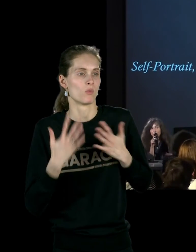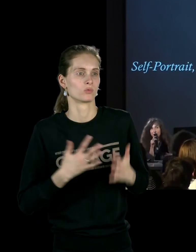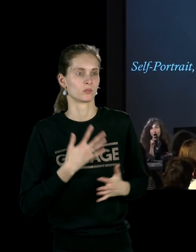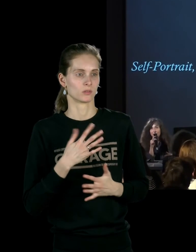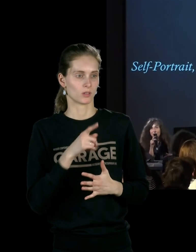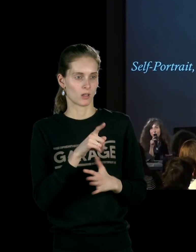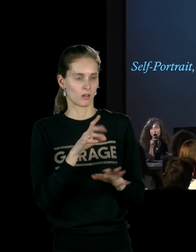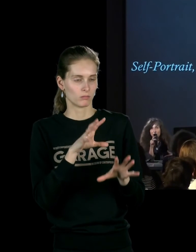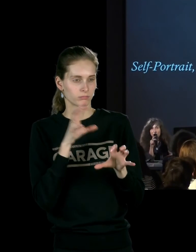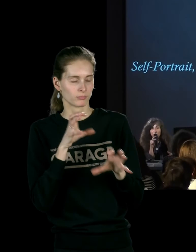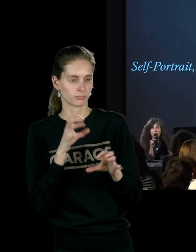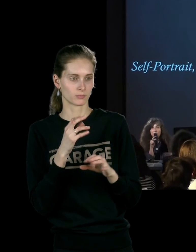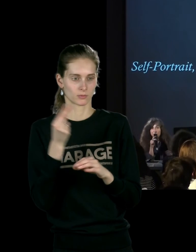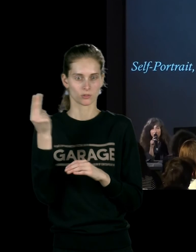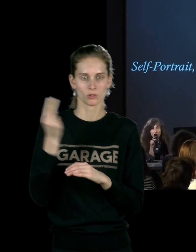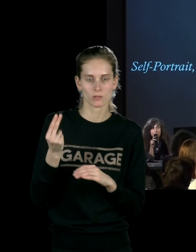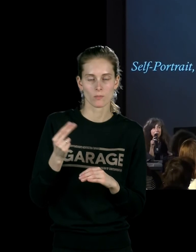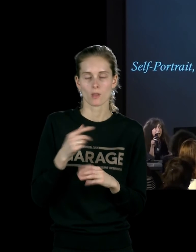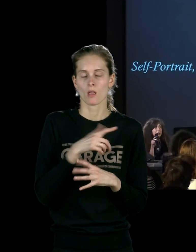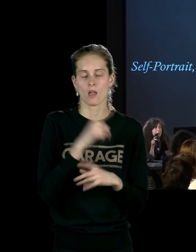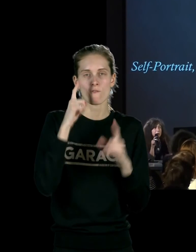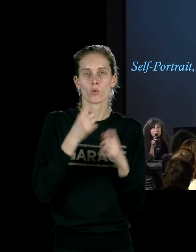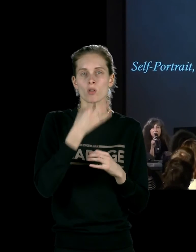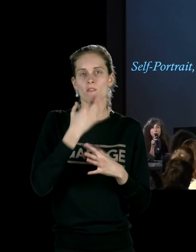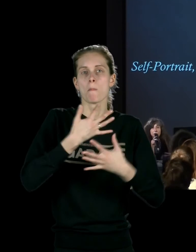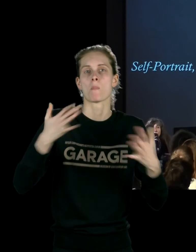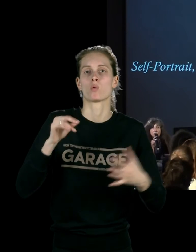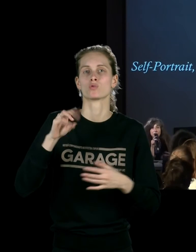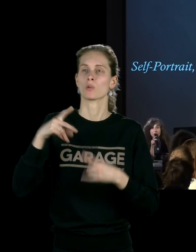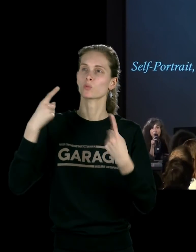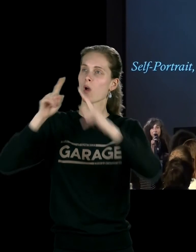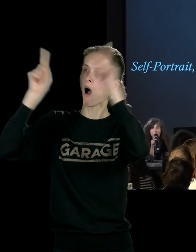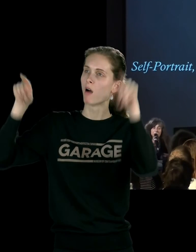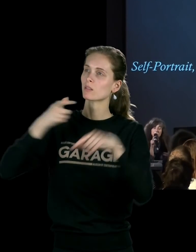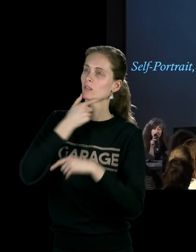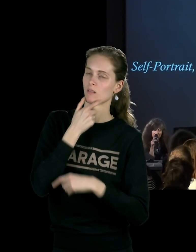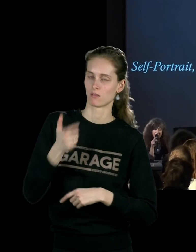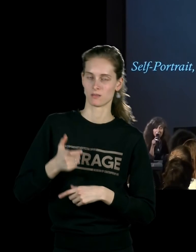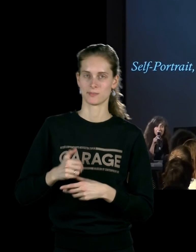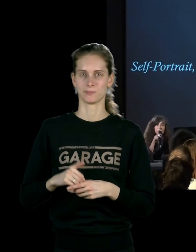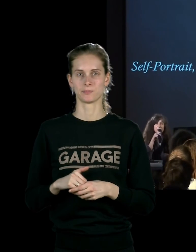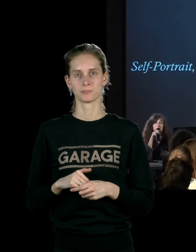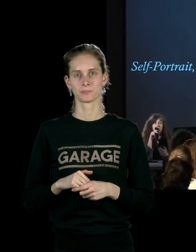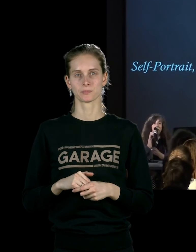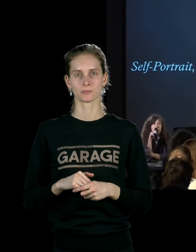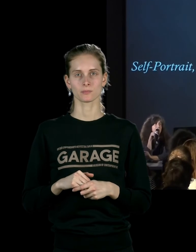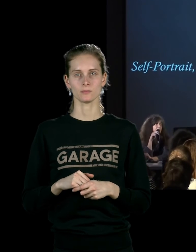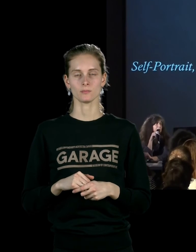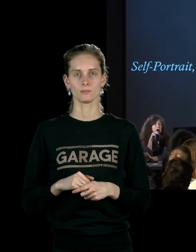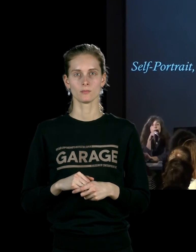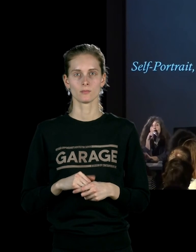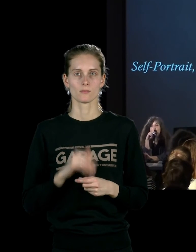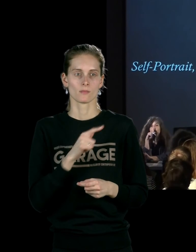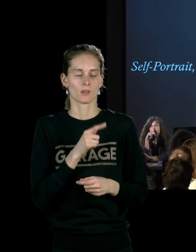говоря, живопись. Было совершенно, это были и репродукции, и это были все возможные фотографии мира. Его